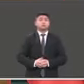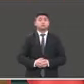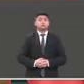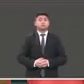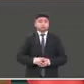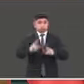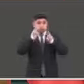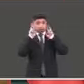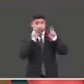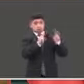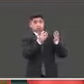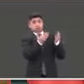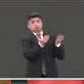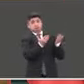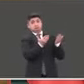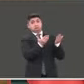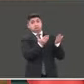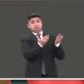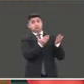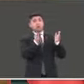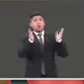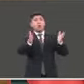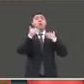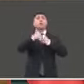de görüldüğü gibi odalarımızda